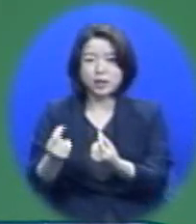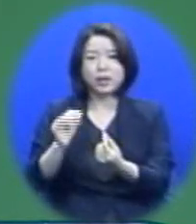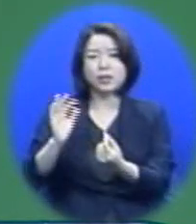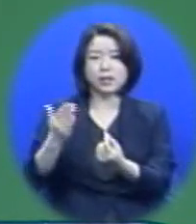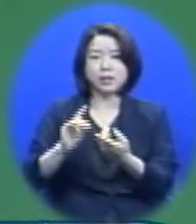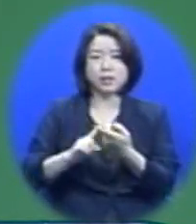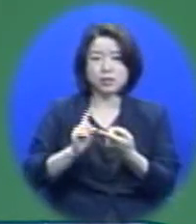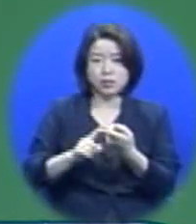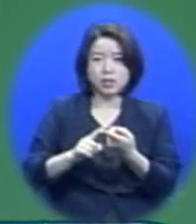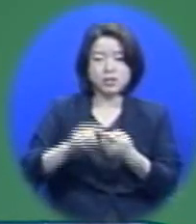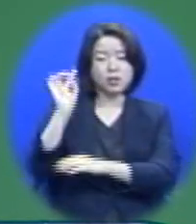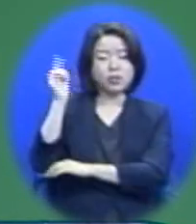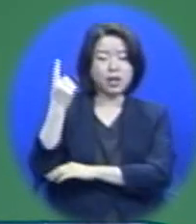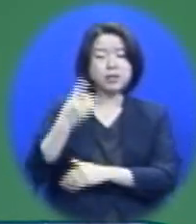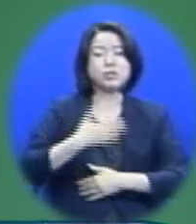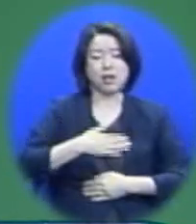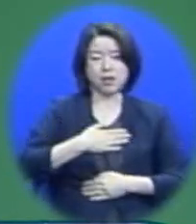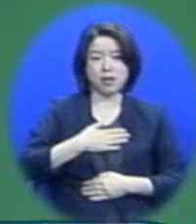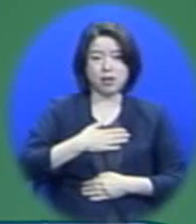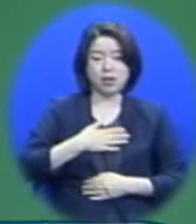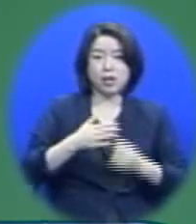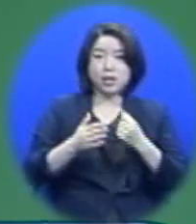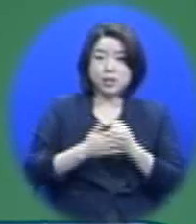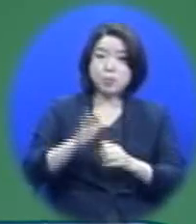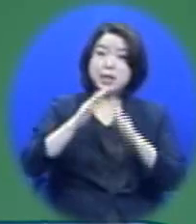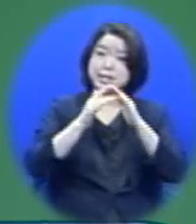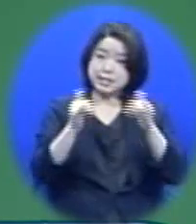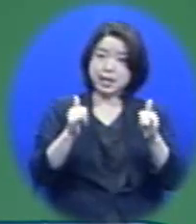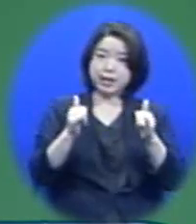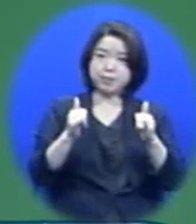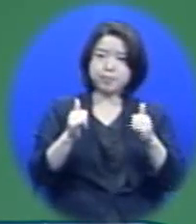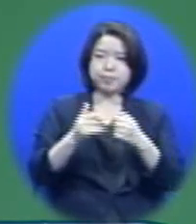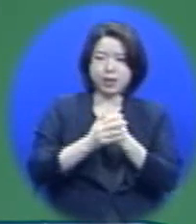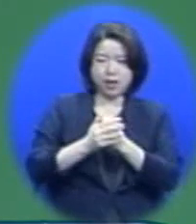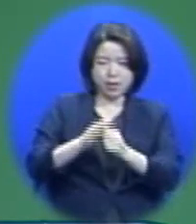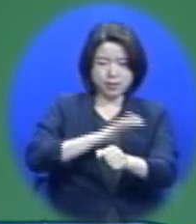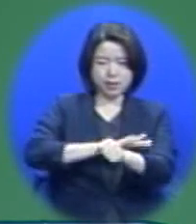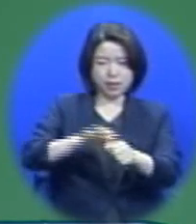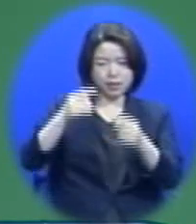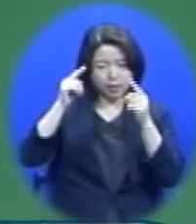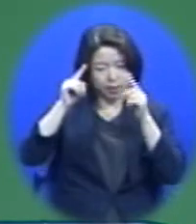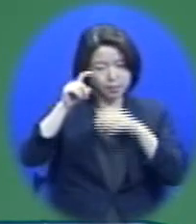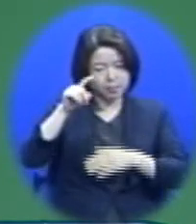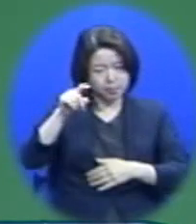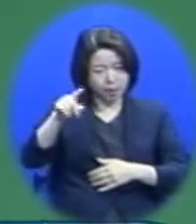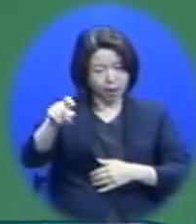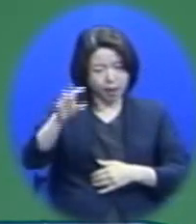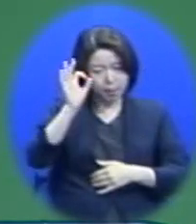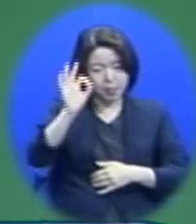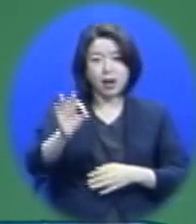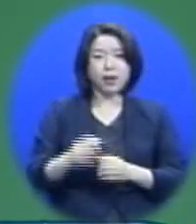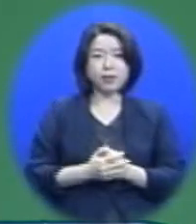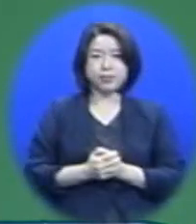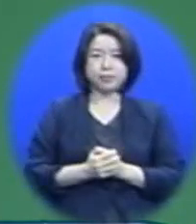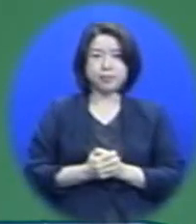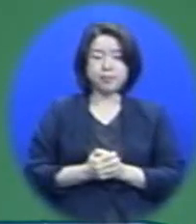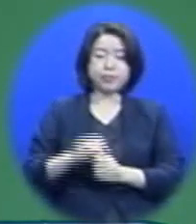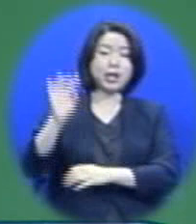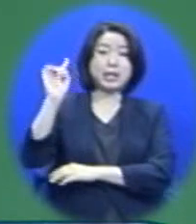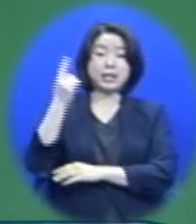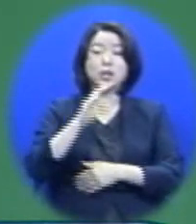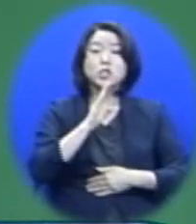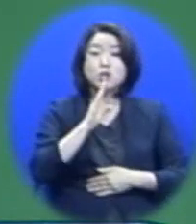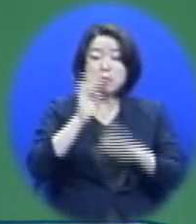것을 다윗은 알았어요. 그래서 그는 사람을 아주 유심히 지켜보겠다고 그랬습니다. 다윗이 정말